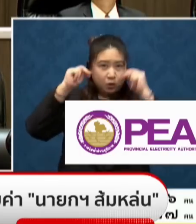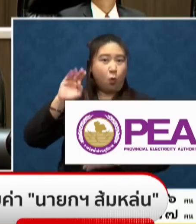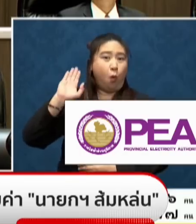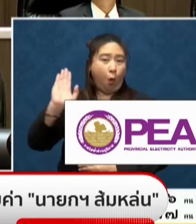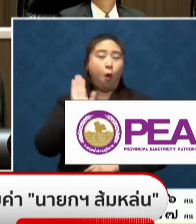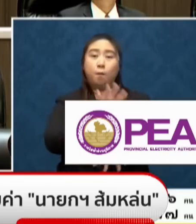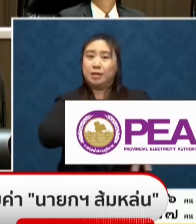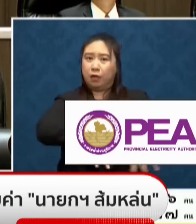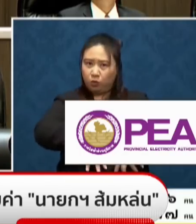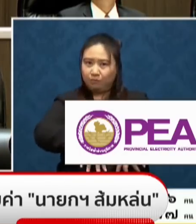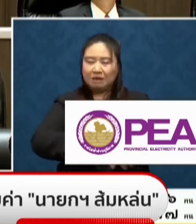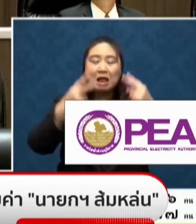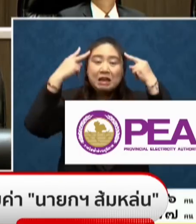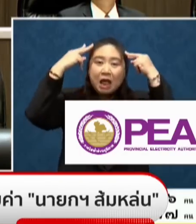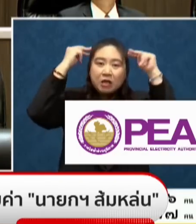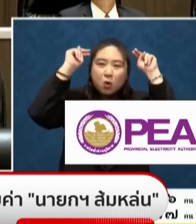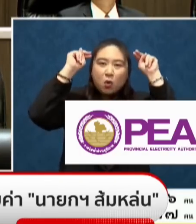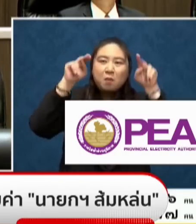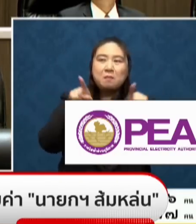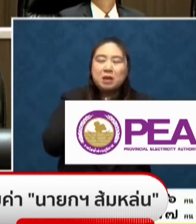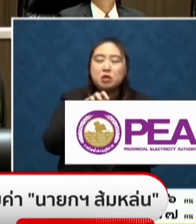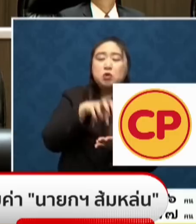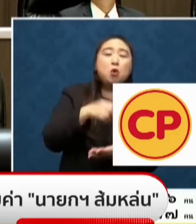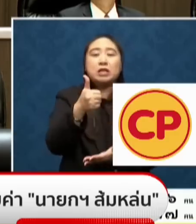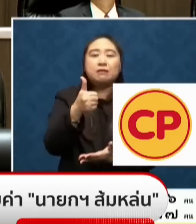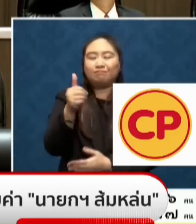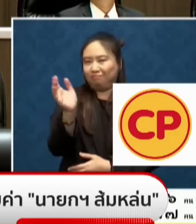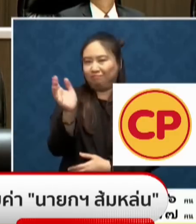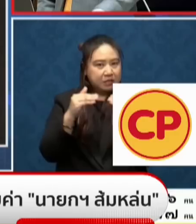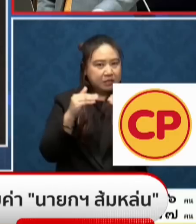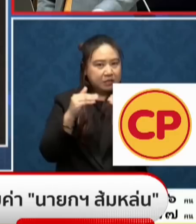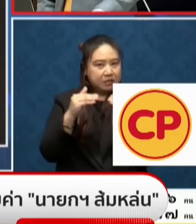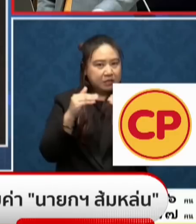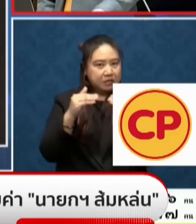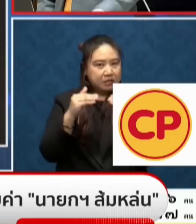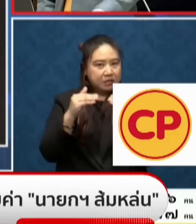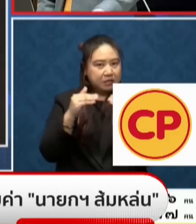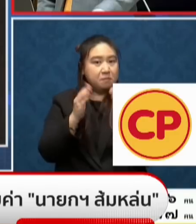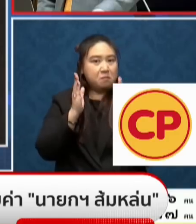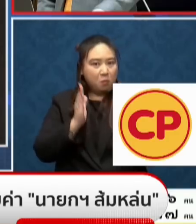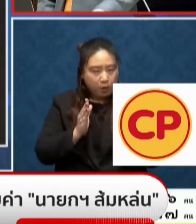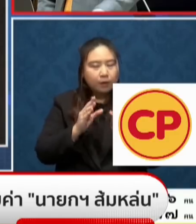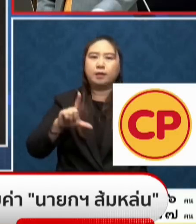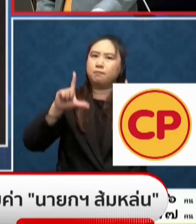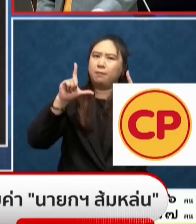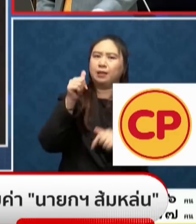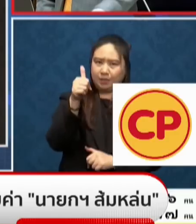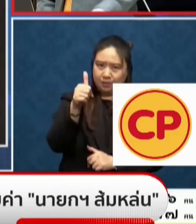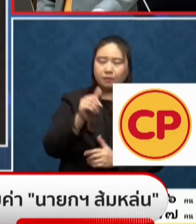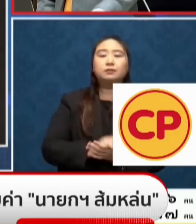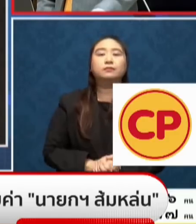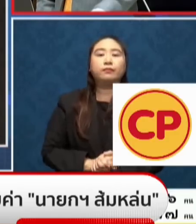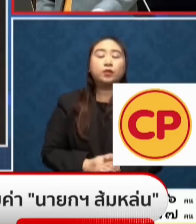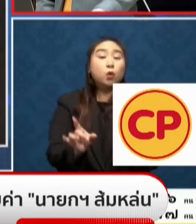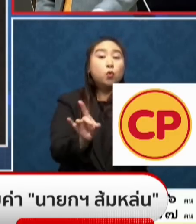นไม่ใช่นายกส้มหล่นแบบที่ใครเขาว่ากันขอบคุณครับท่านประธาน คุณผู้ชมได้ยินไปพร้อมกันไหมคะนี่